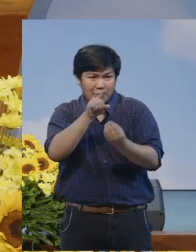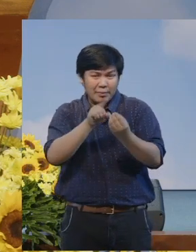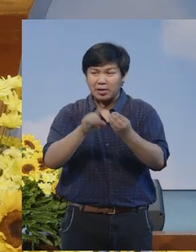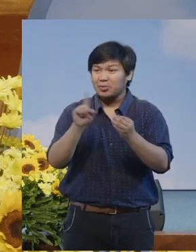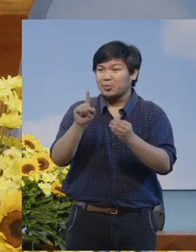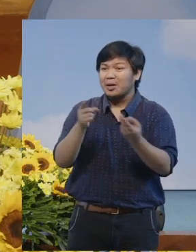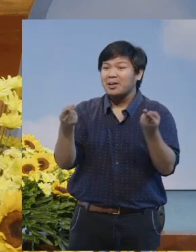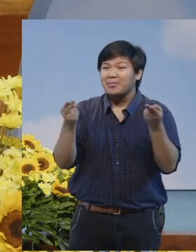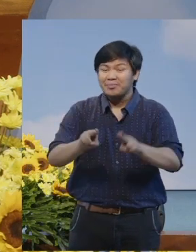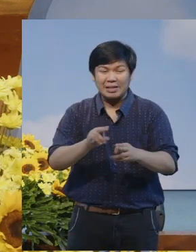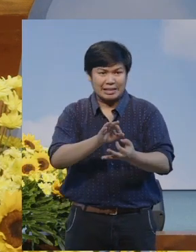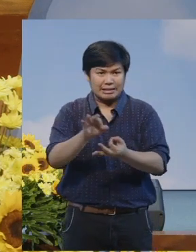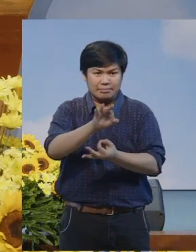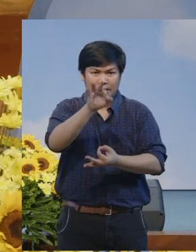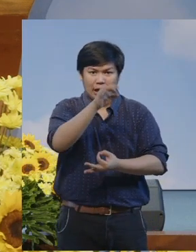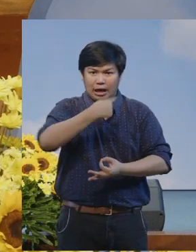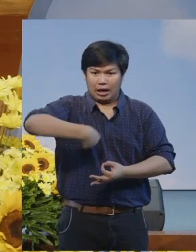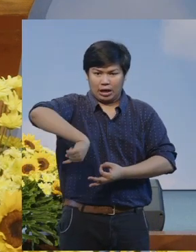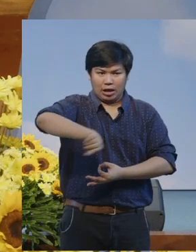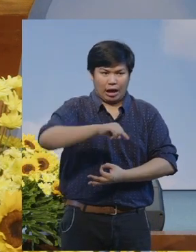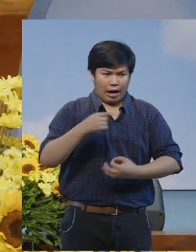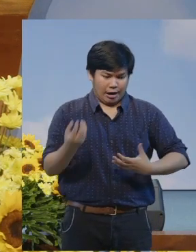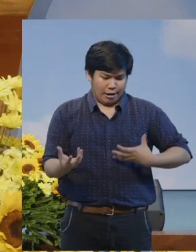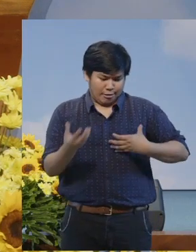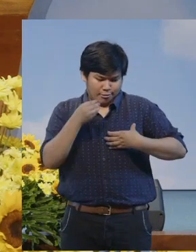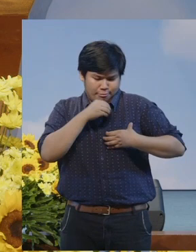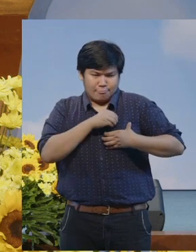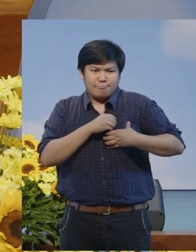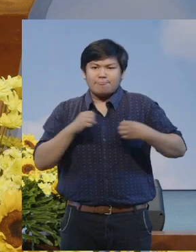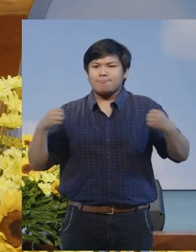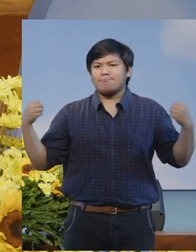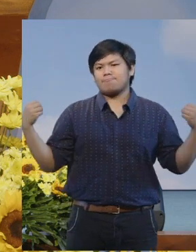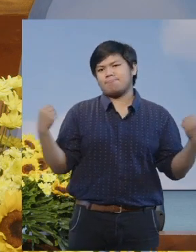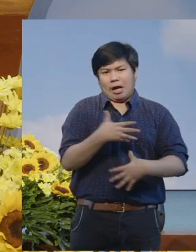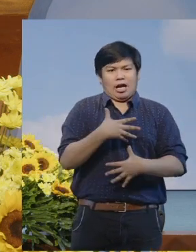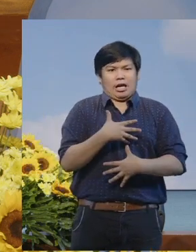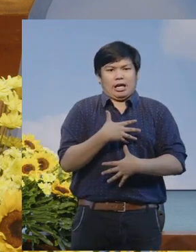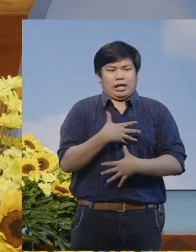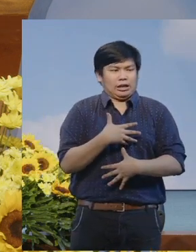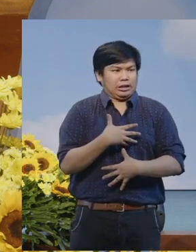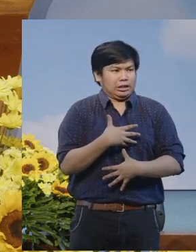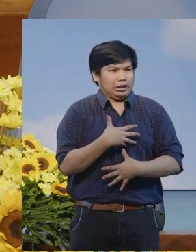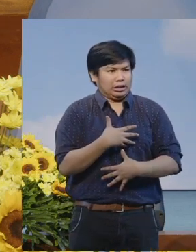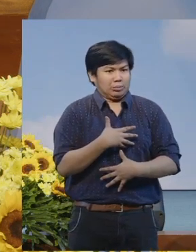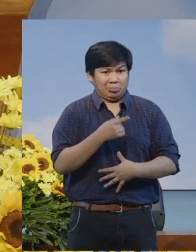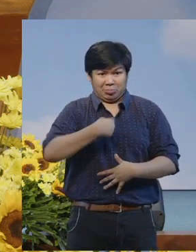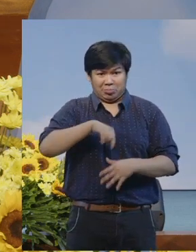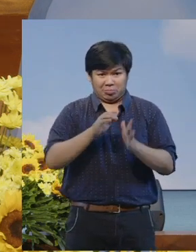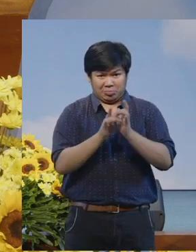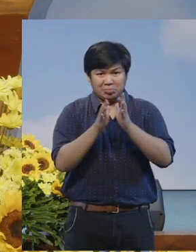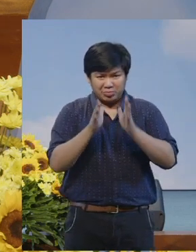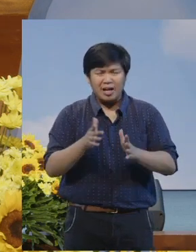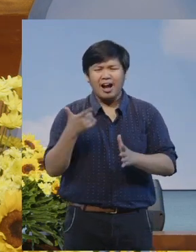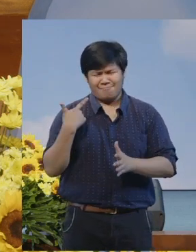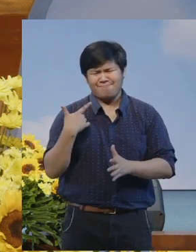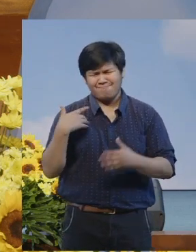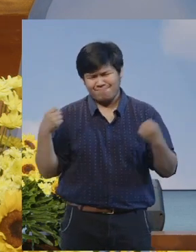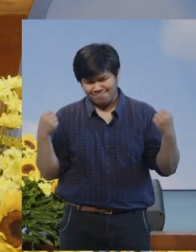ito, sila ay napupuno ng takot. Kahit mga Kristiyano.